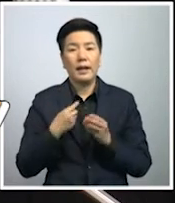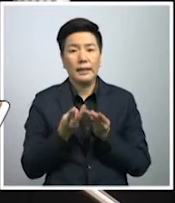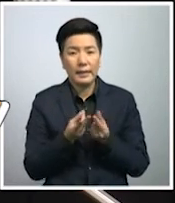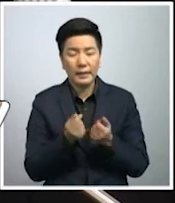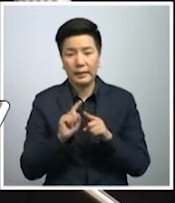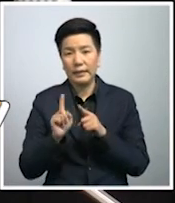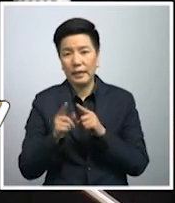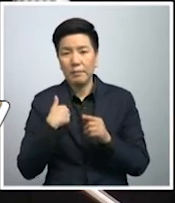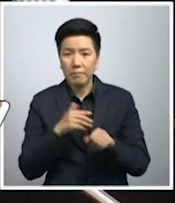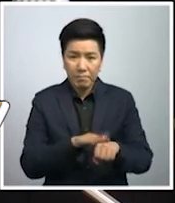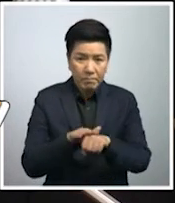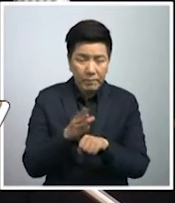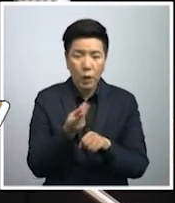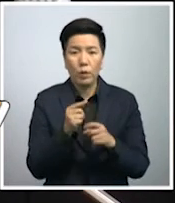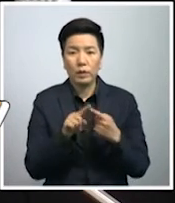เนื้อเพลงเดี๋ยวต้องทำตามแผนการปฏิรูปสามารถถ้าเราอยู่ในที่ตั้งและสภาแห่งนี้โดยไม่ได้ฟังชาวบ้านที่อยู่ลาดหญ้า